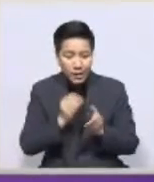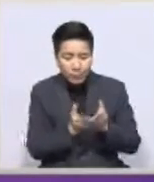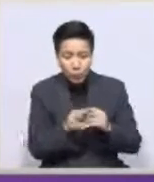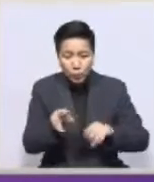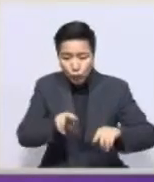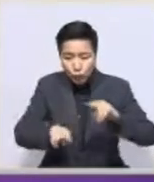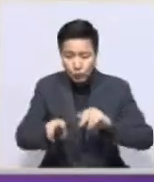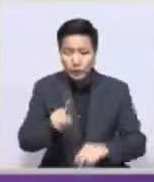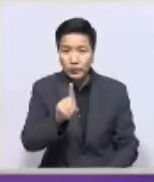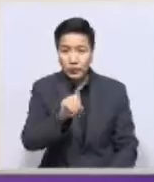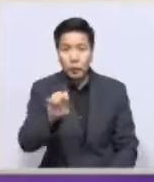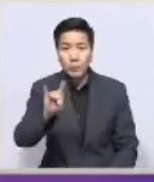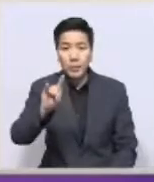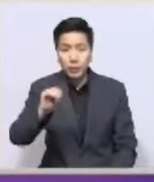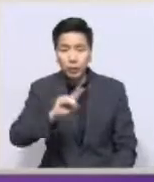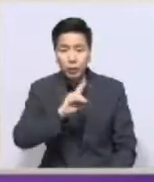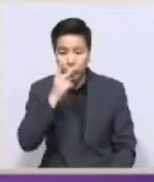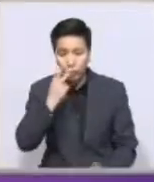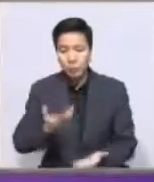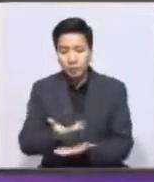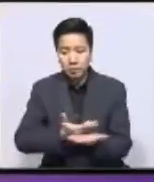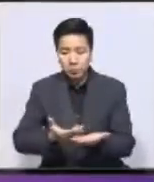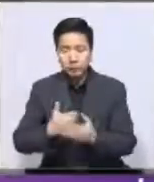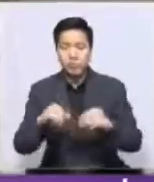า180วันที่จะพิจารณาน